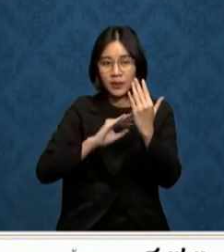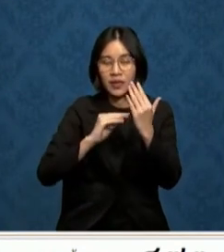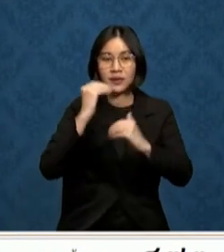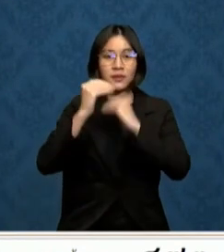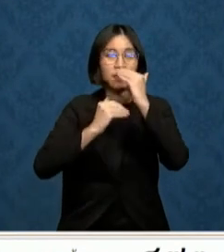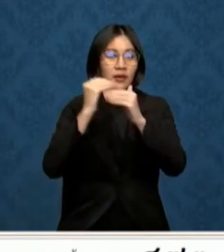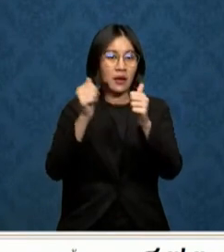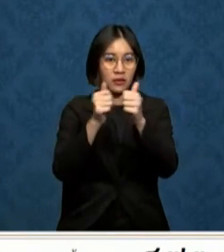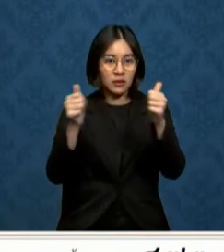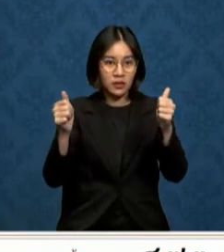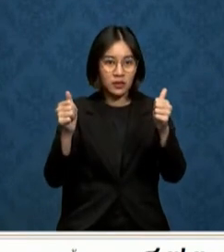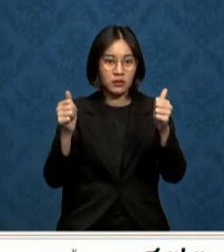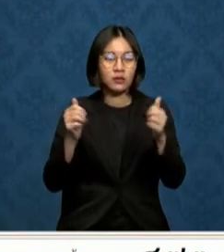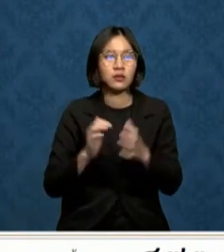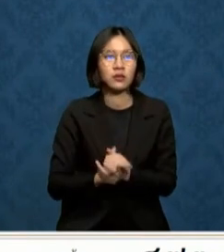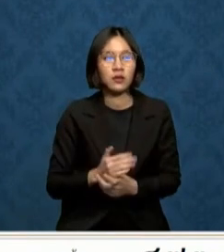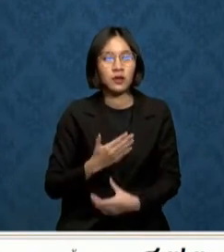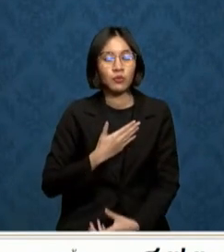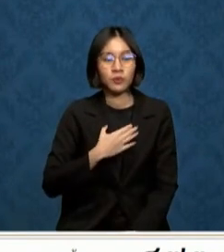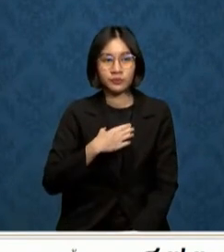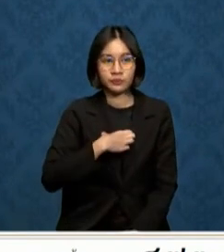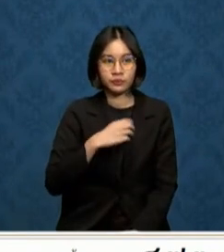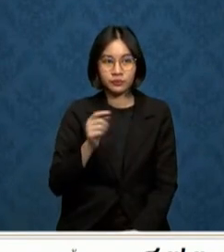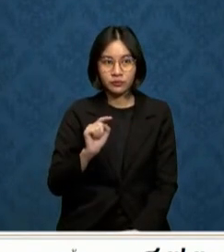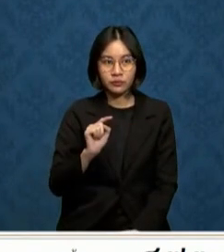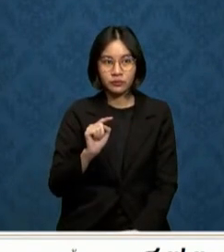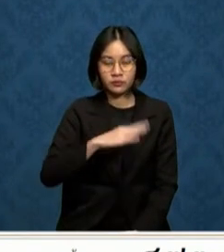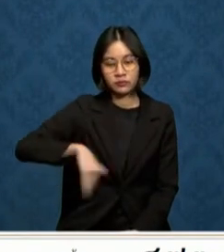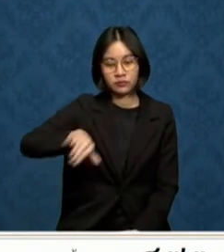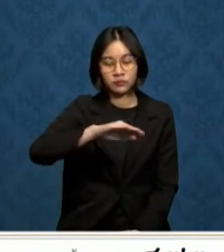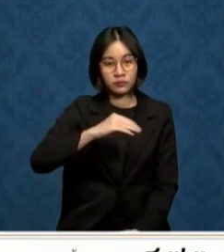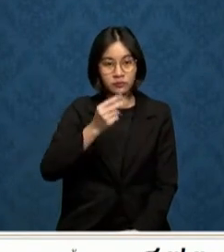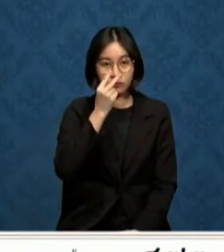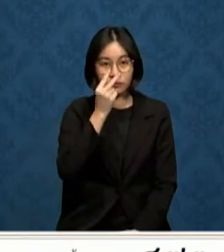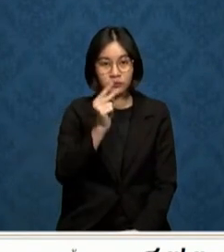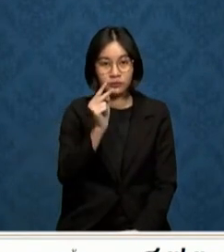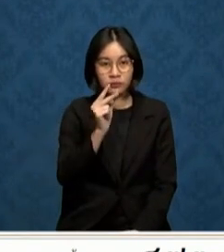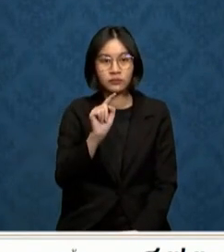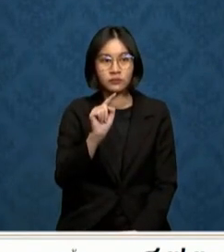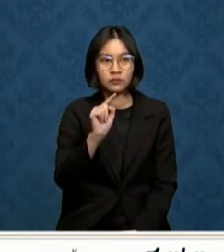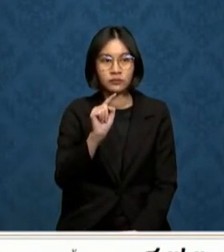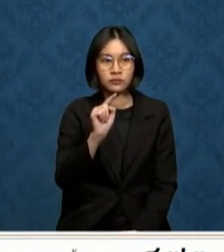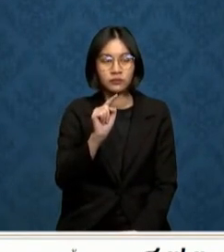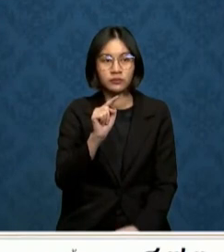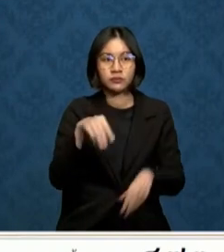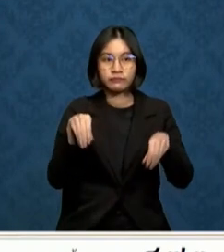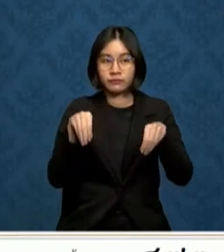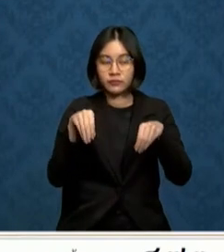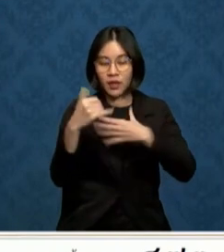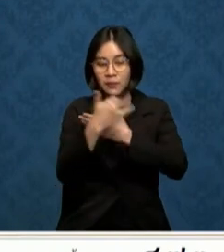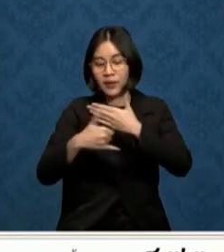ริญได้ผมอยากจะให้พวกเราได้เห็นนั่นนะที่อยู่ใกล้ๆรอบๆประเทศเ